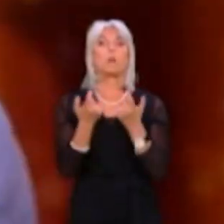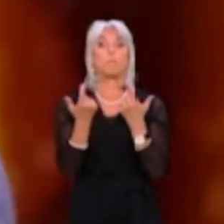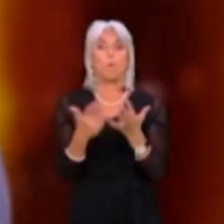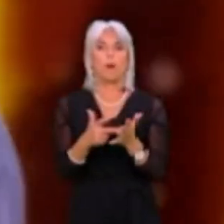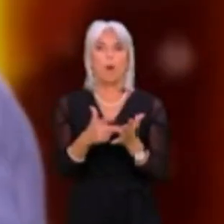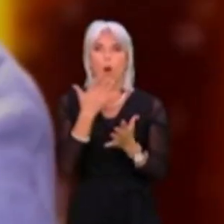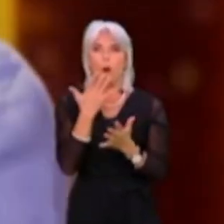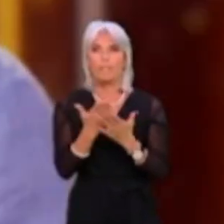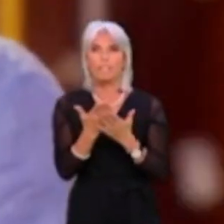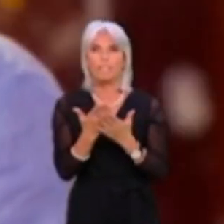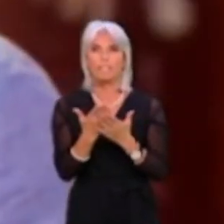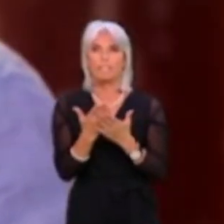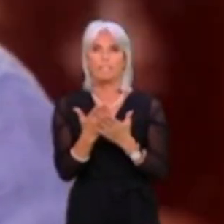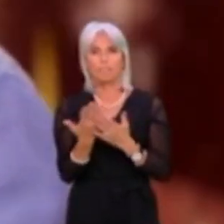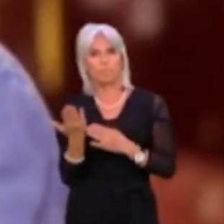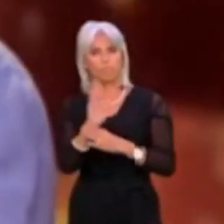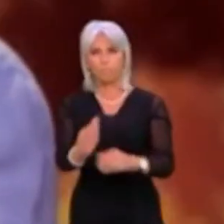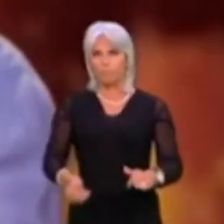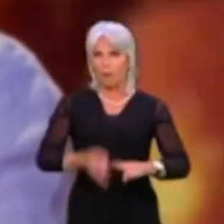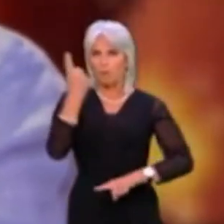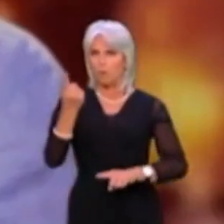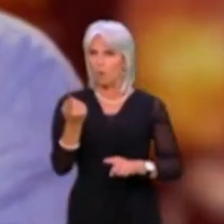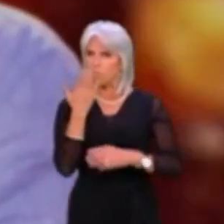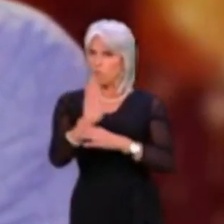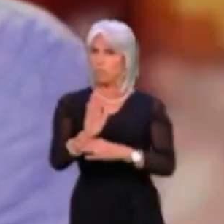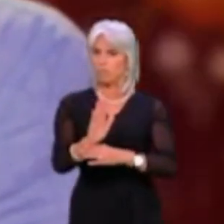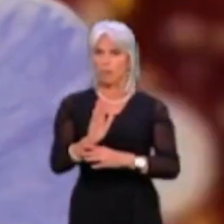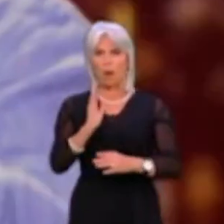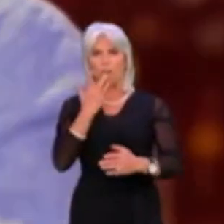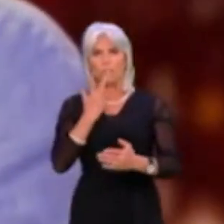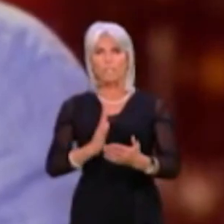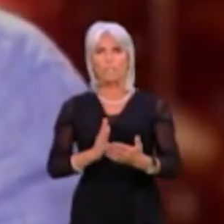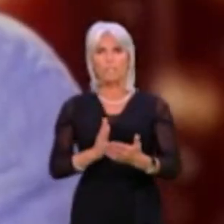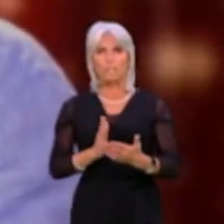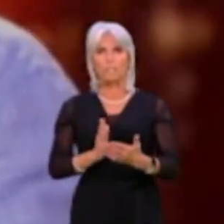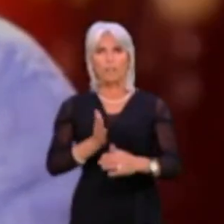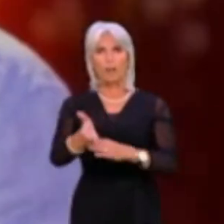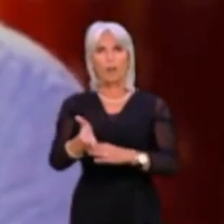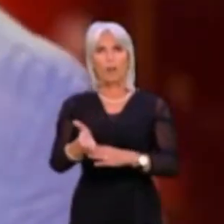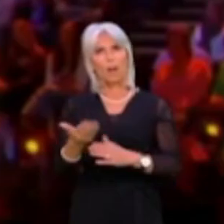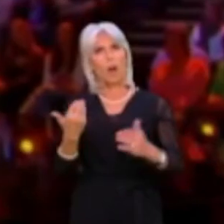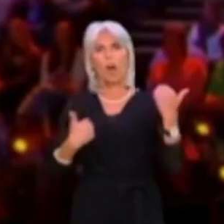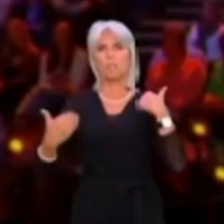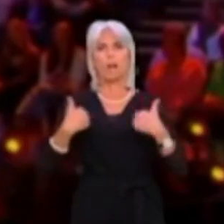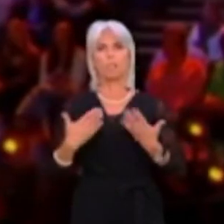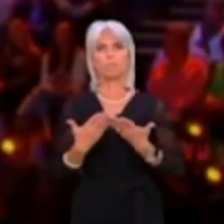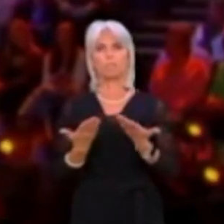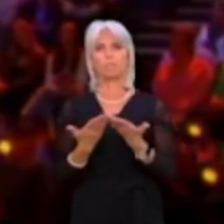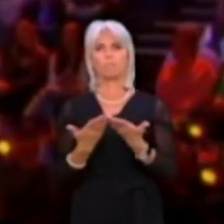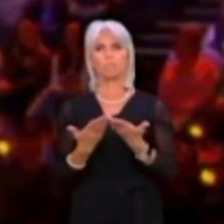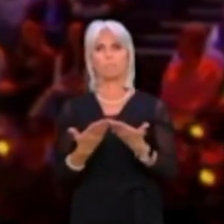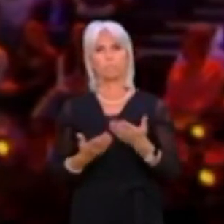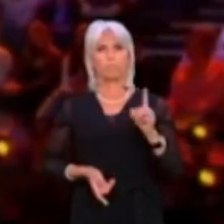voulait vraiment faire quelque chose de très immersif et vraiment rentrer dans le handicap, mais vraiment d'une façon plus